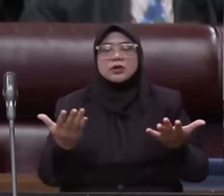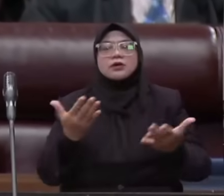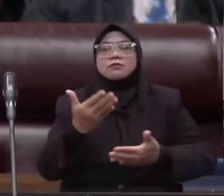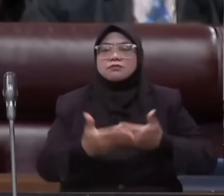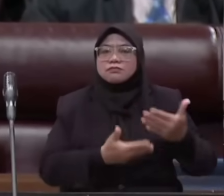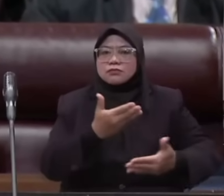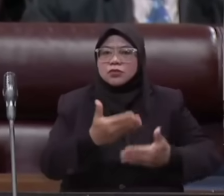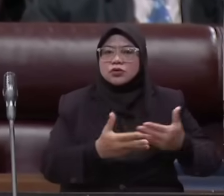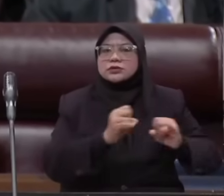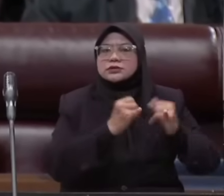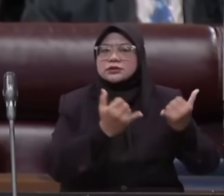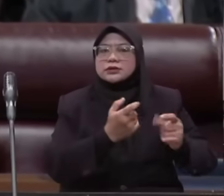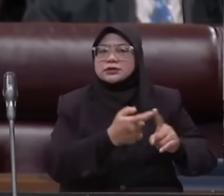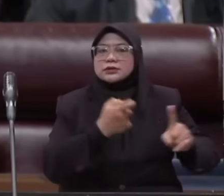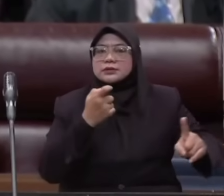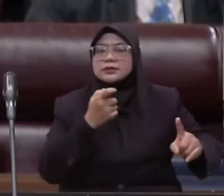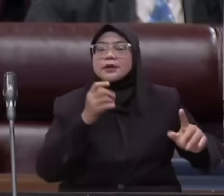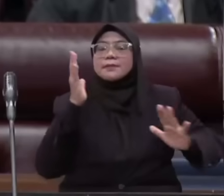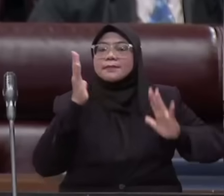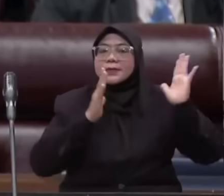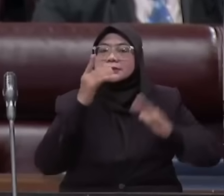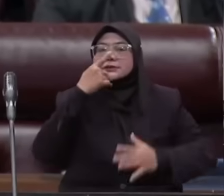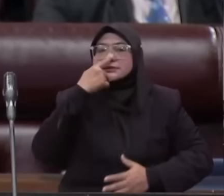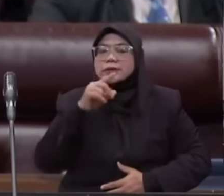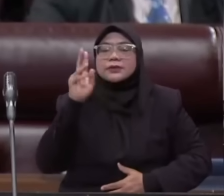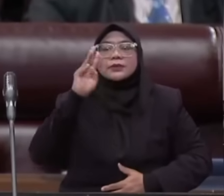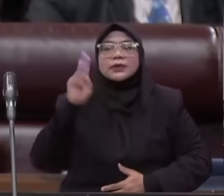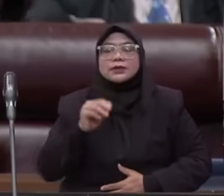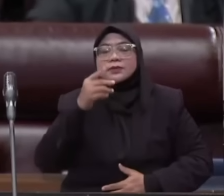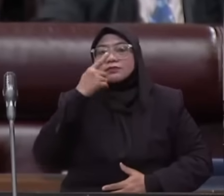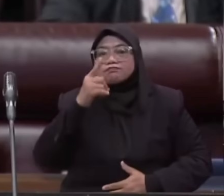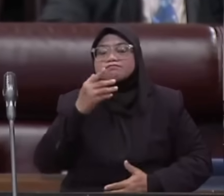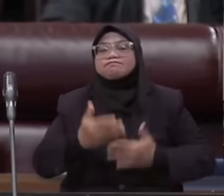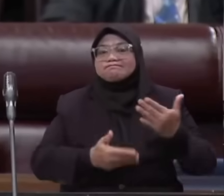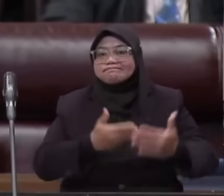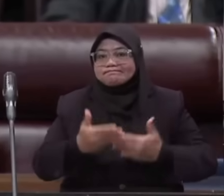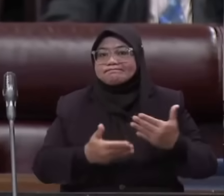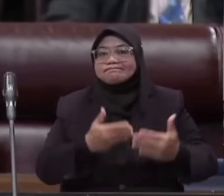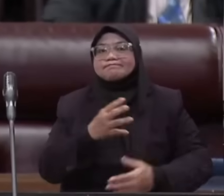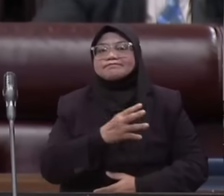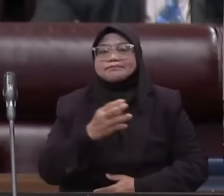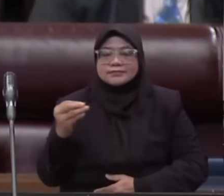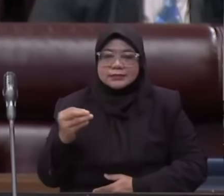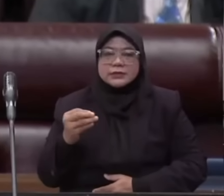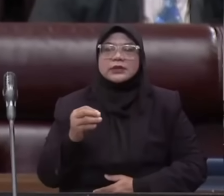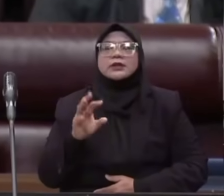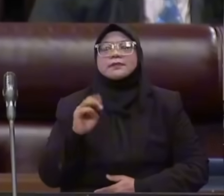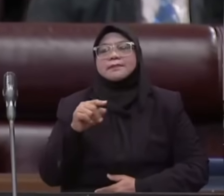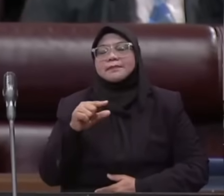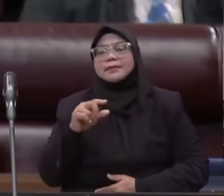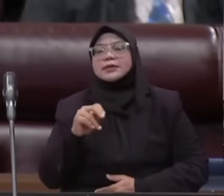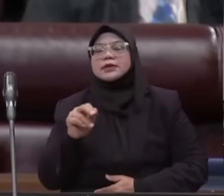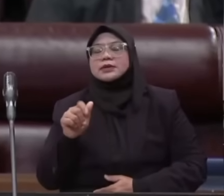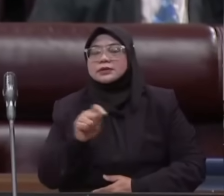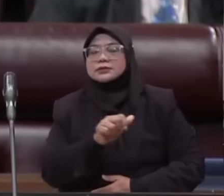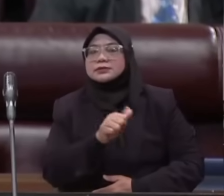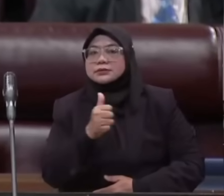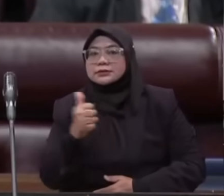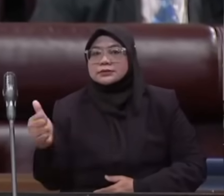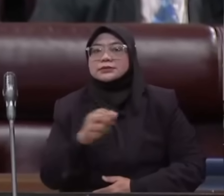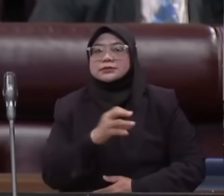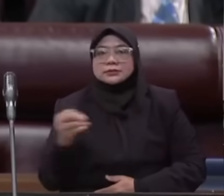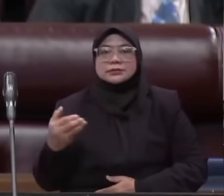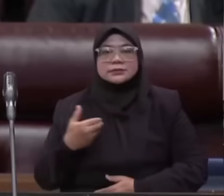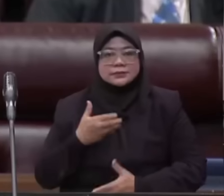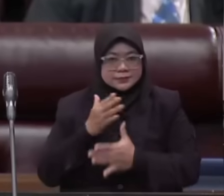diambil oleh syarikat-syarikat Yesus sebaliknya Island dan Vietnam untuk pemprosesan seterusnya peringkat magnet dan lain-lain jadi kita memang